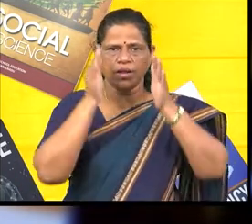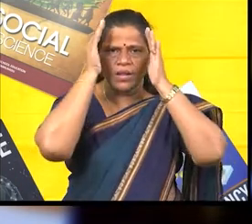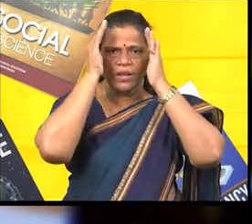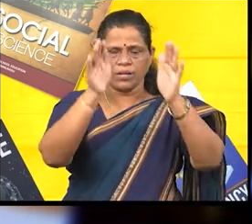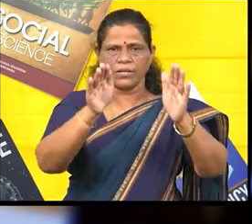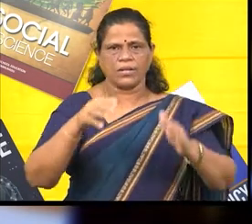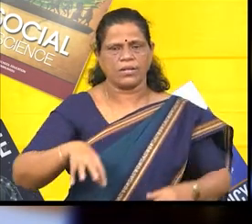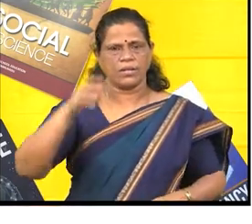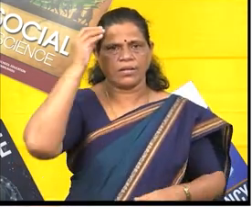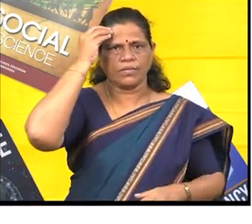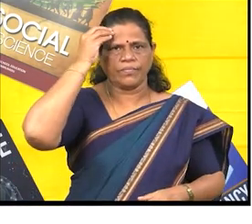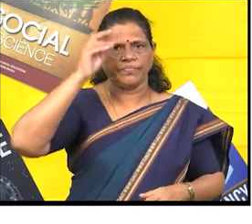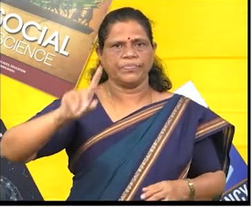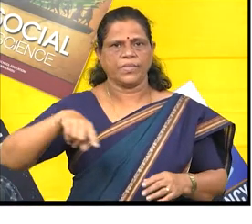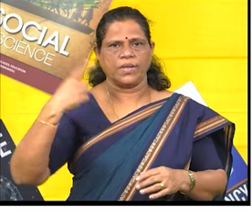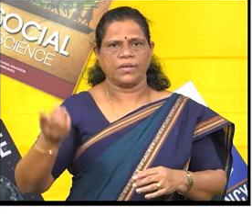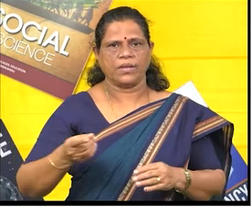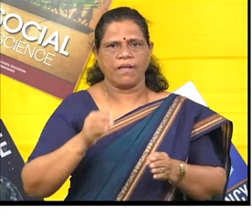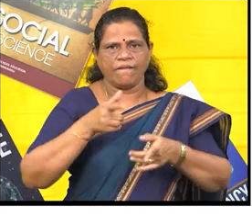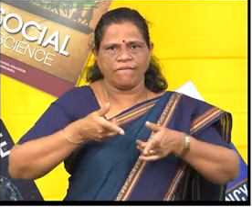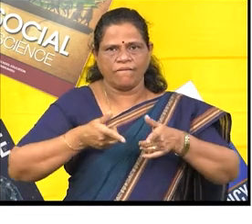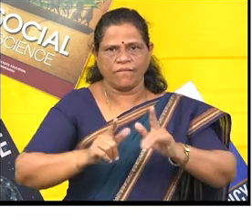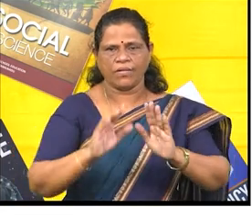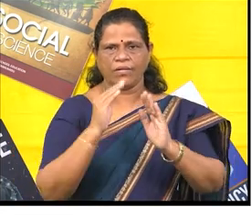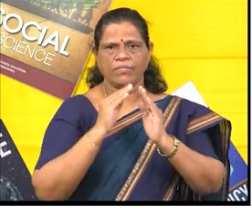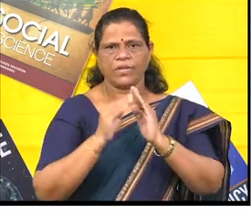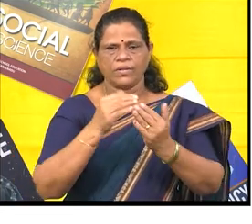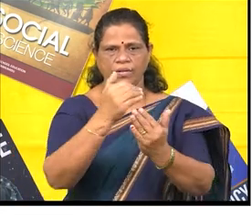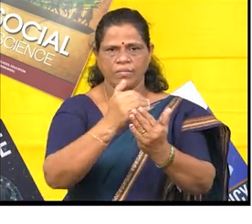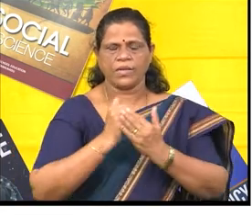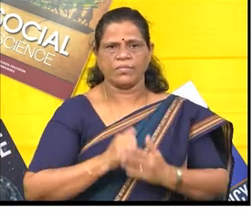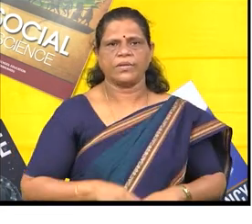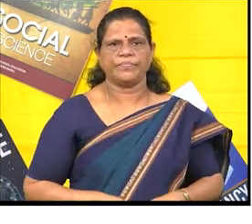நாம் கருதுவோம். அடுத்து வேளாண் வேதியியலுடைய பயன்பாடுகள்.